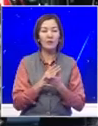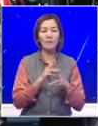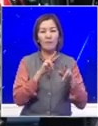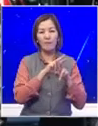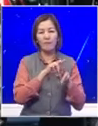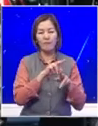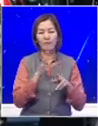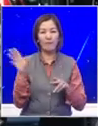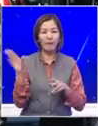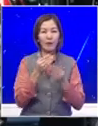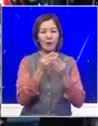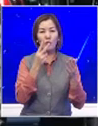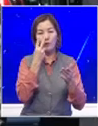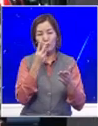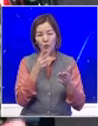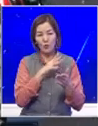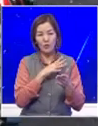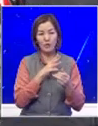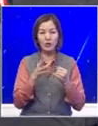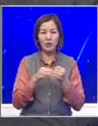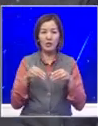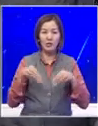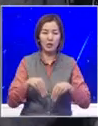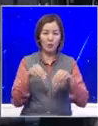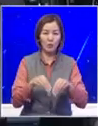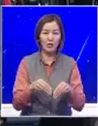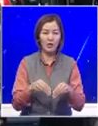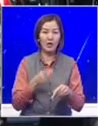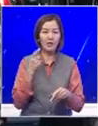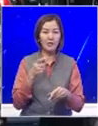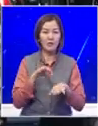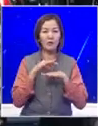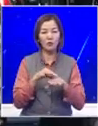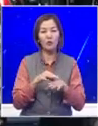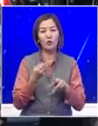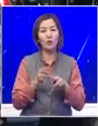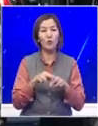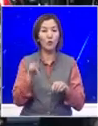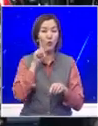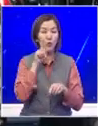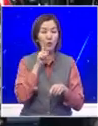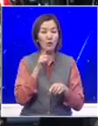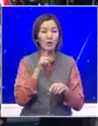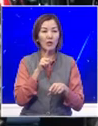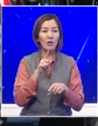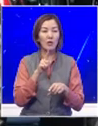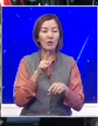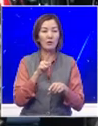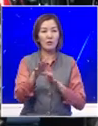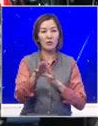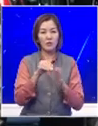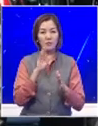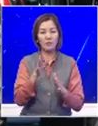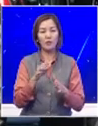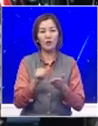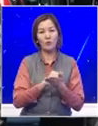bizge janağı, jer eguge, şarvaşlık jasauğa janağı kolayla ekin. Sol üşün osu traktörge dokument